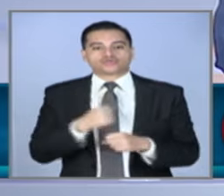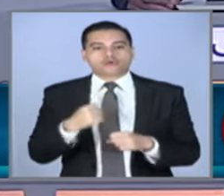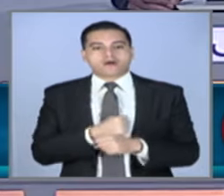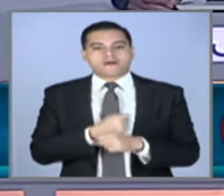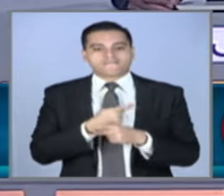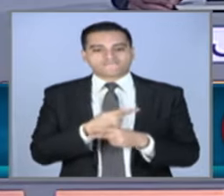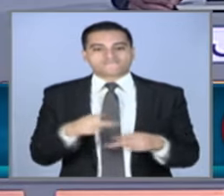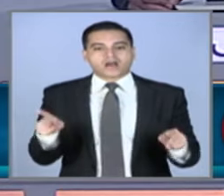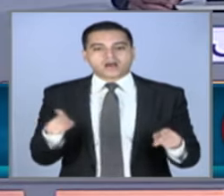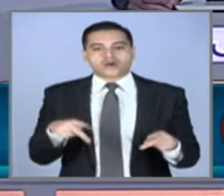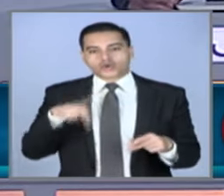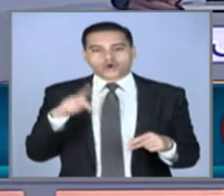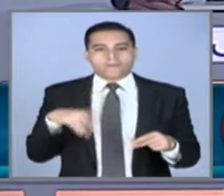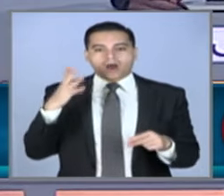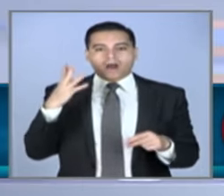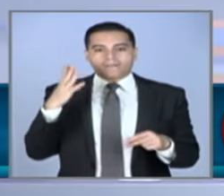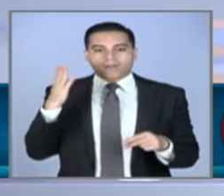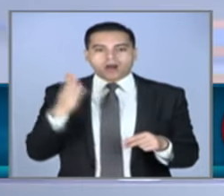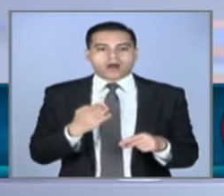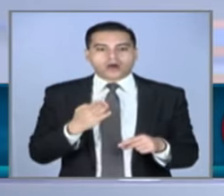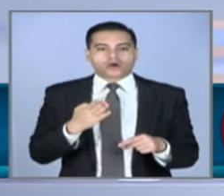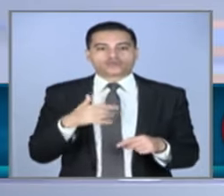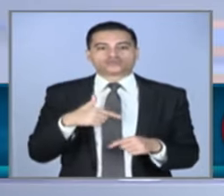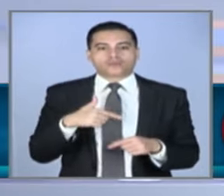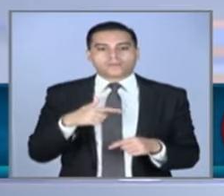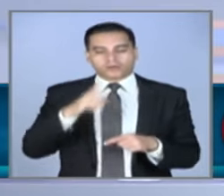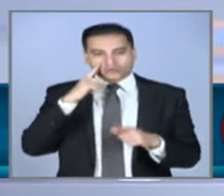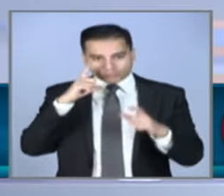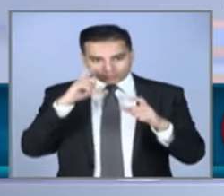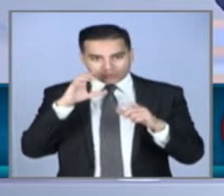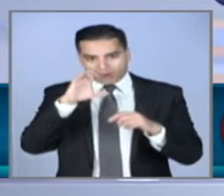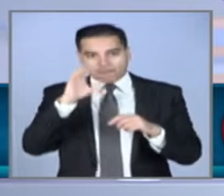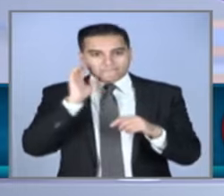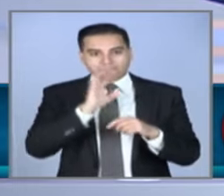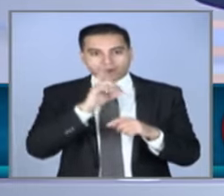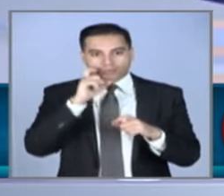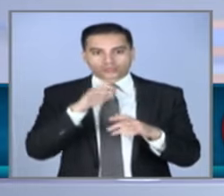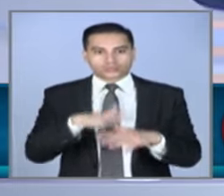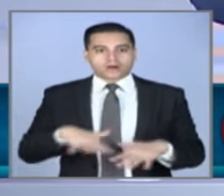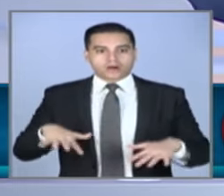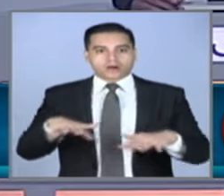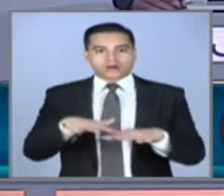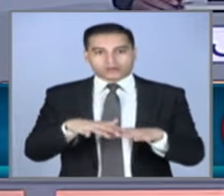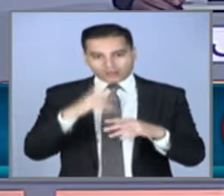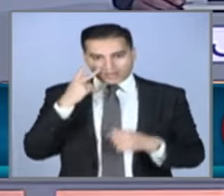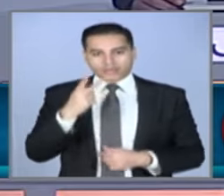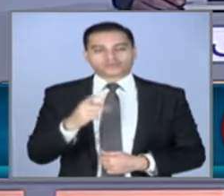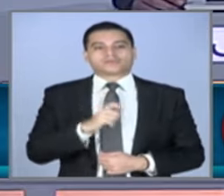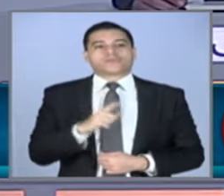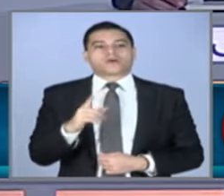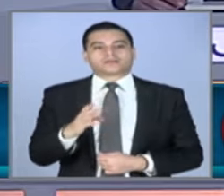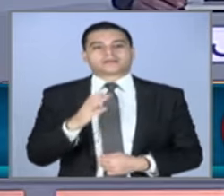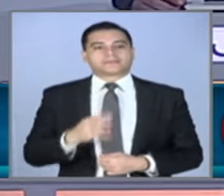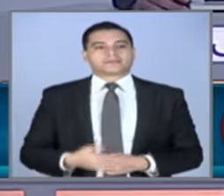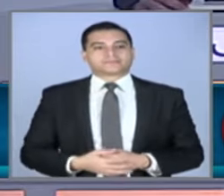فيه يوم 4 أكتوبر. في صورة المشهورة بتاعت الحرب وهم حوالين الطاولة، هنشوفها.